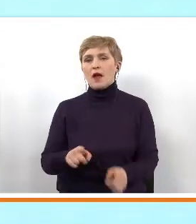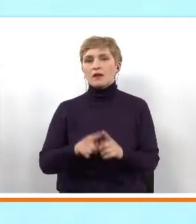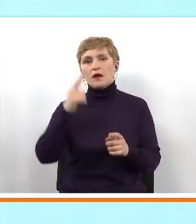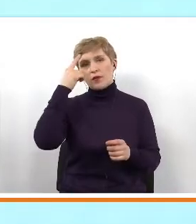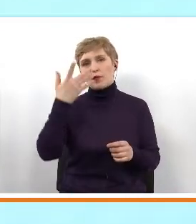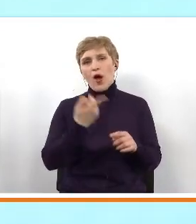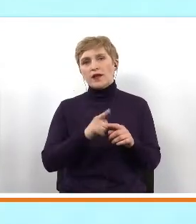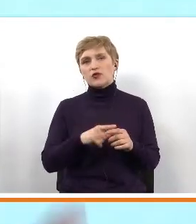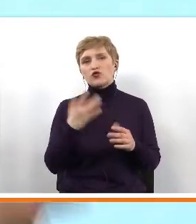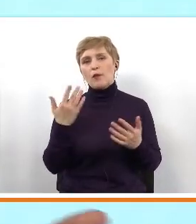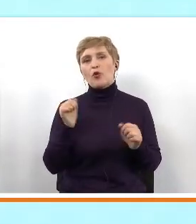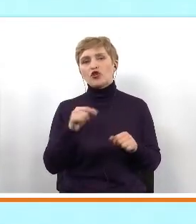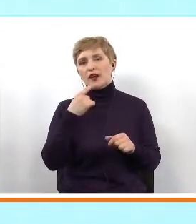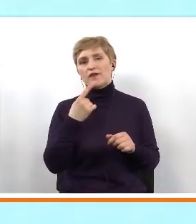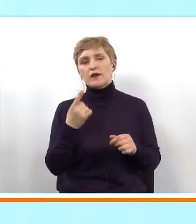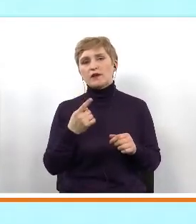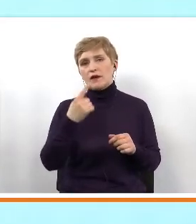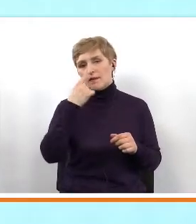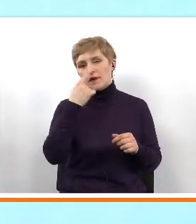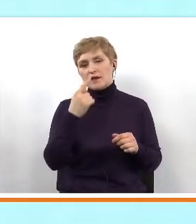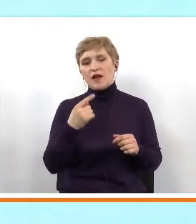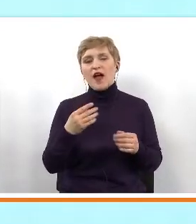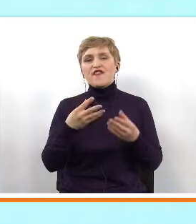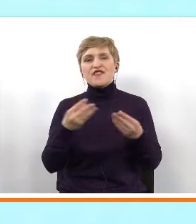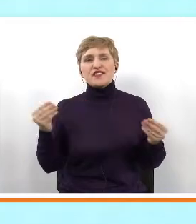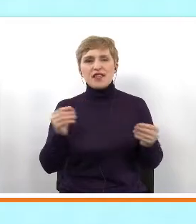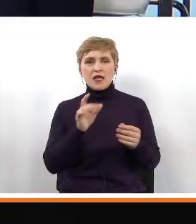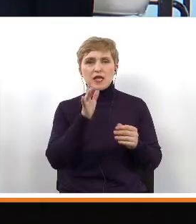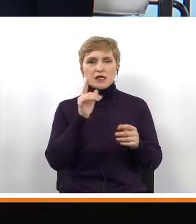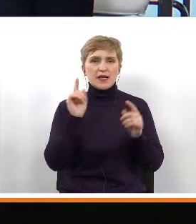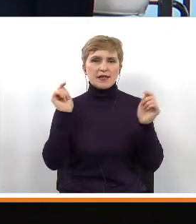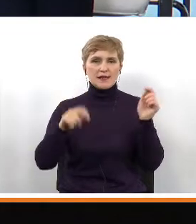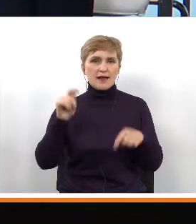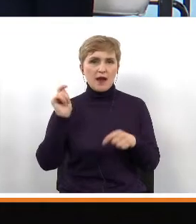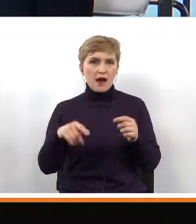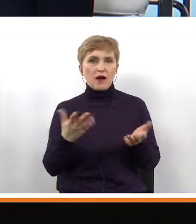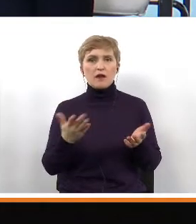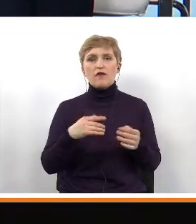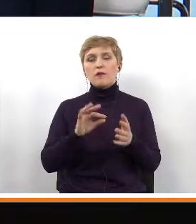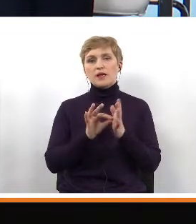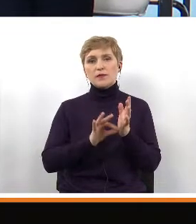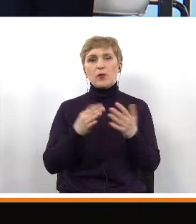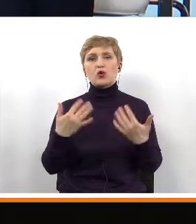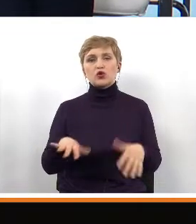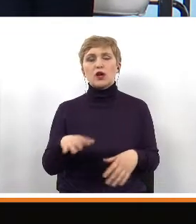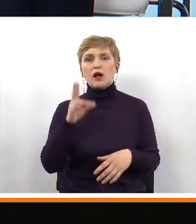уже, тогда это уже можно говорить прямо буквально о весенней сессии. То есть в принципе мы уже, когда